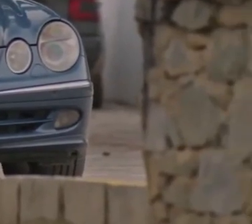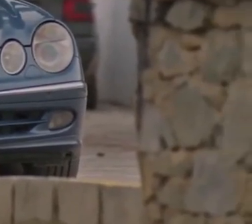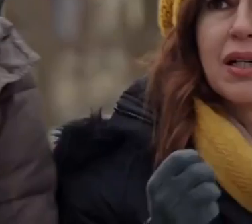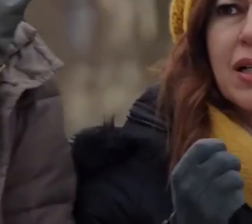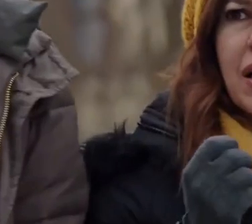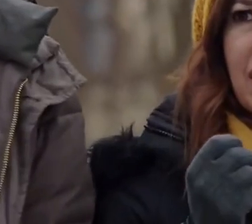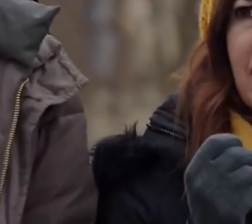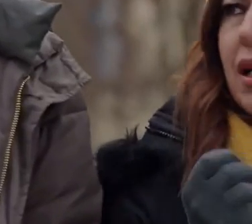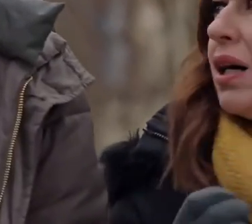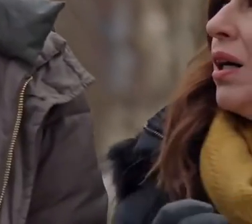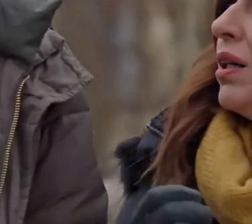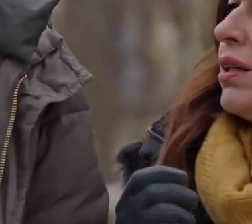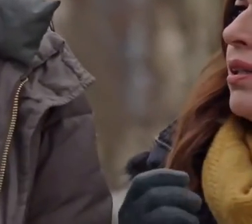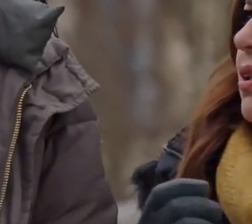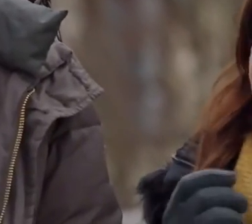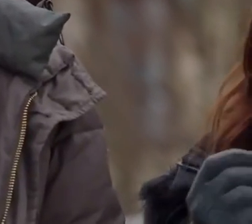geçiyor.